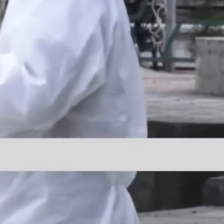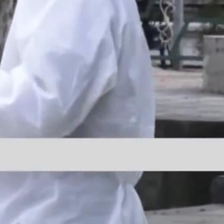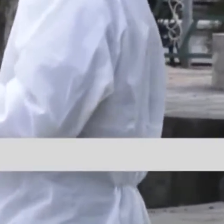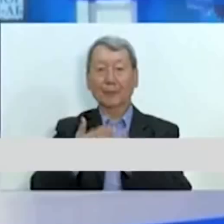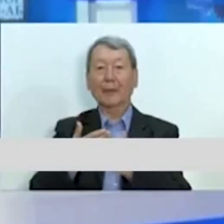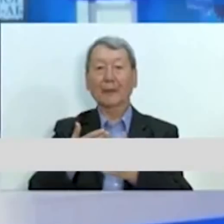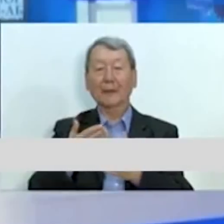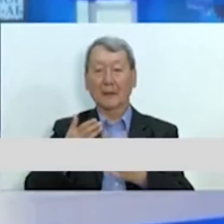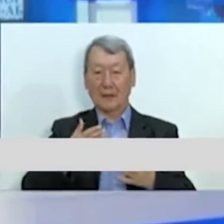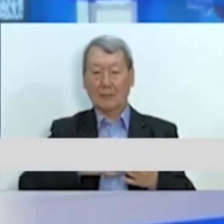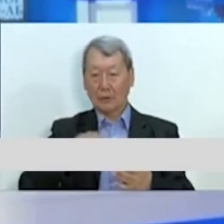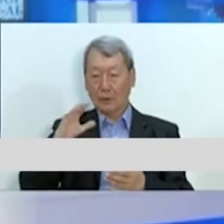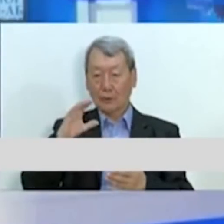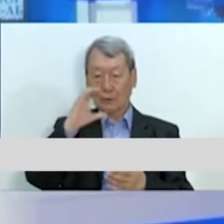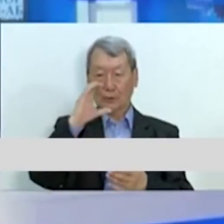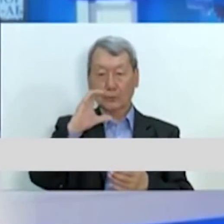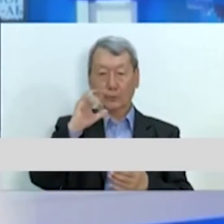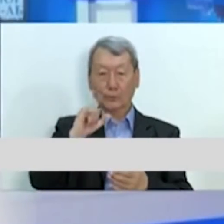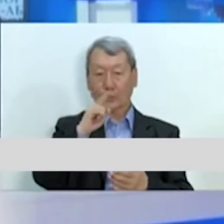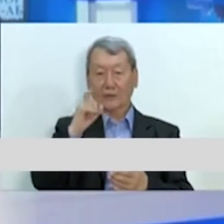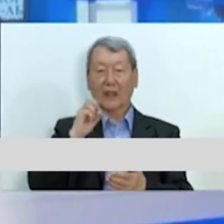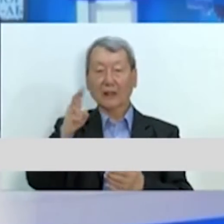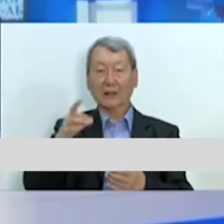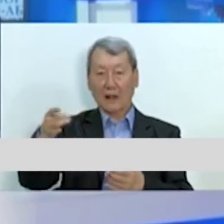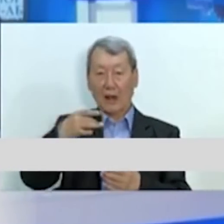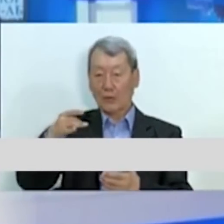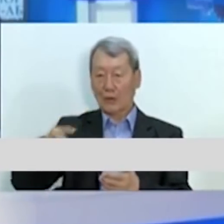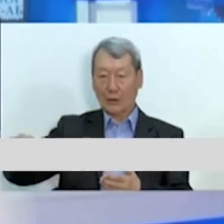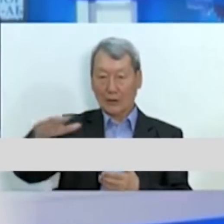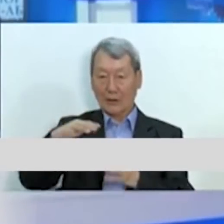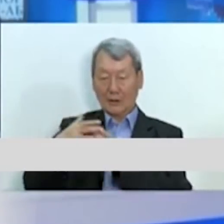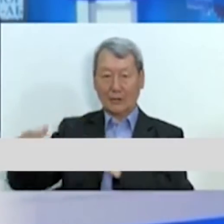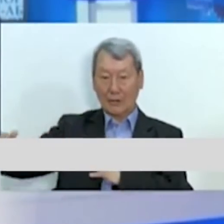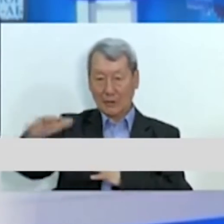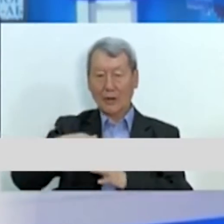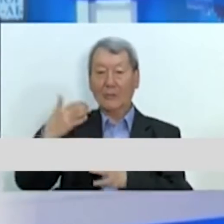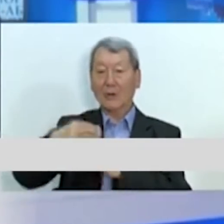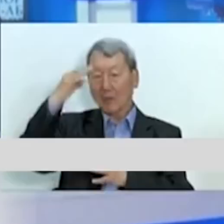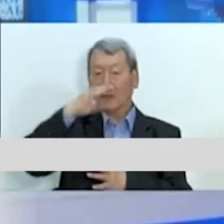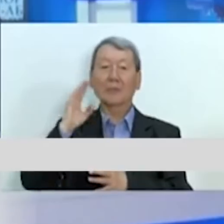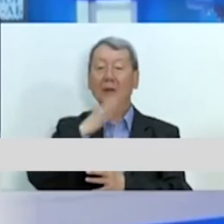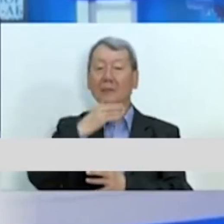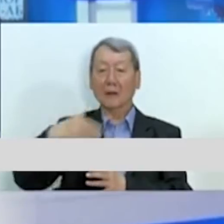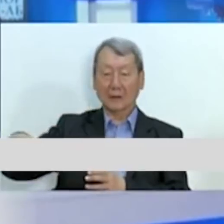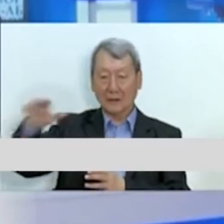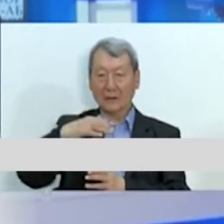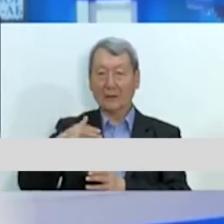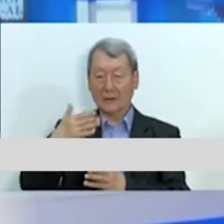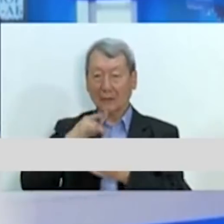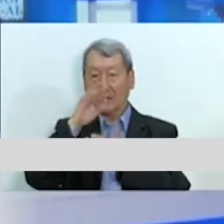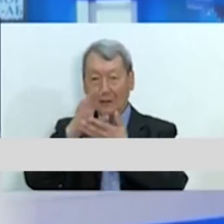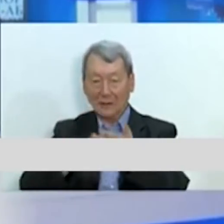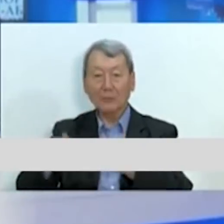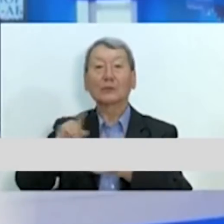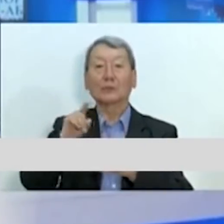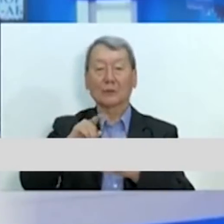нараазычылыктар болууда. Биздин Сузак районундагы улгайган инсандарыбызды, аталарыбызды, энелерибизден бир алдын ала кечирим сурайын